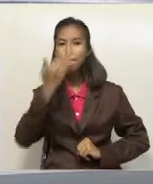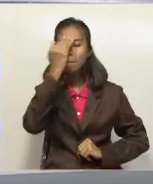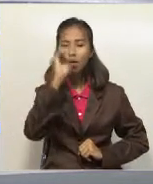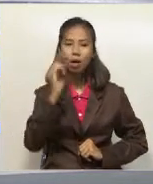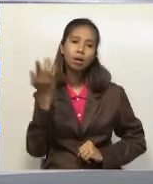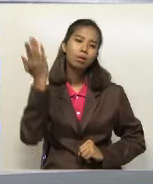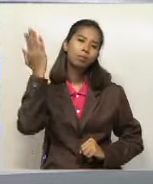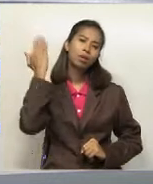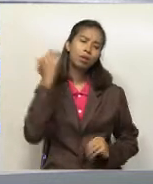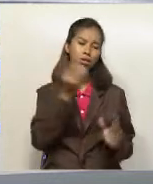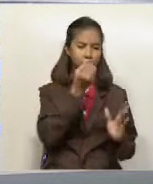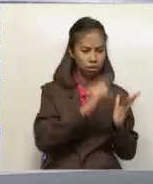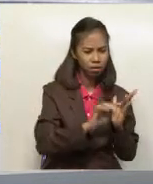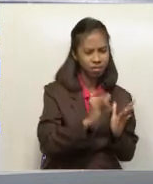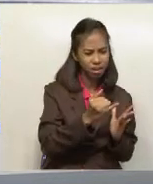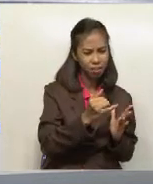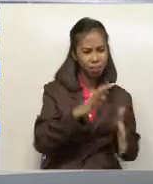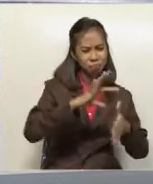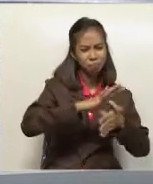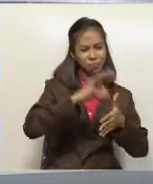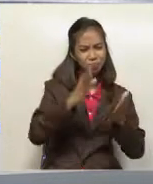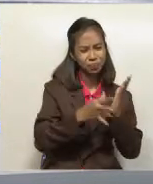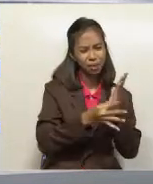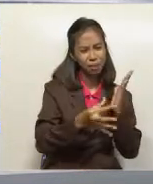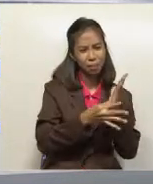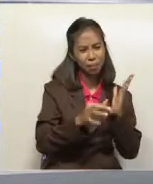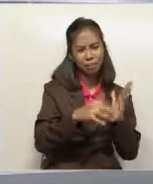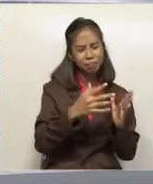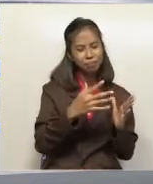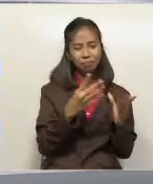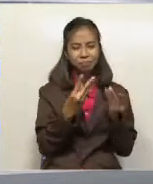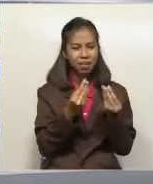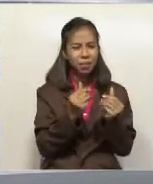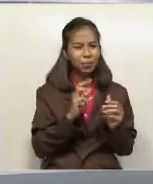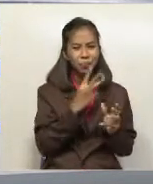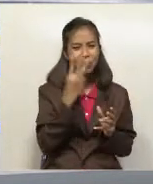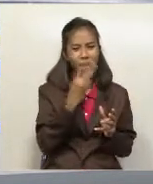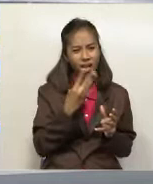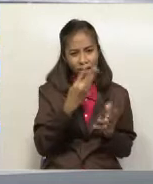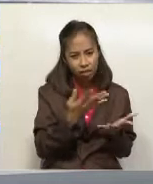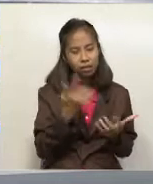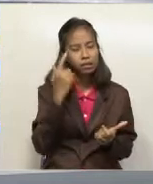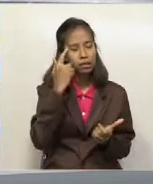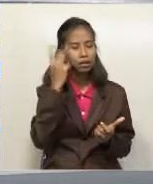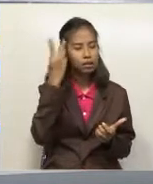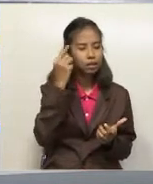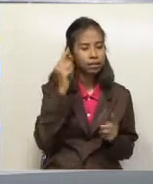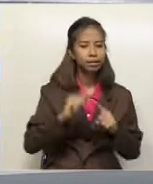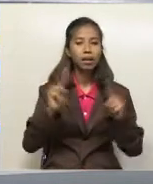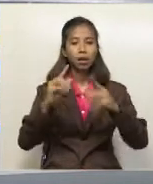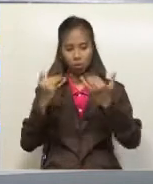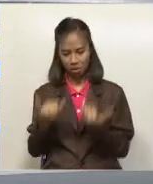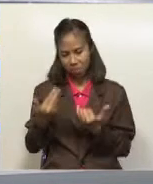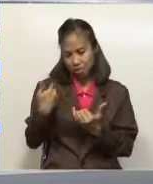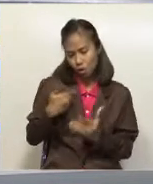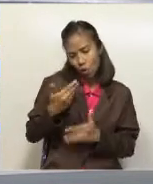หารเจเมื่อก่อนหลายคนจะกังวลเรื่องของความมันเรื่องของอาหารที่กังวลว่าจะไม่เพียงพอเรื่องของสารอาหารหรือเปล่าแต่ปรากฏว่าเดี๋ยวนี้เ